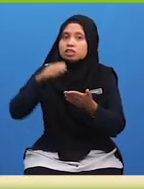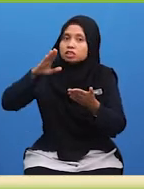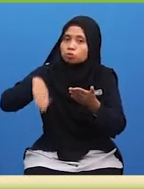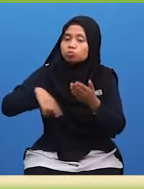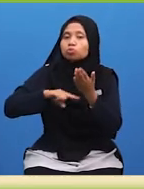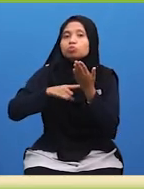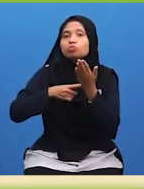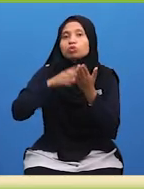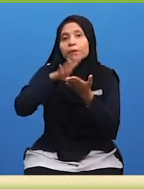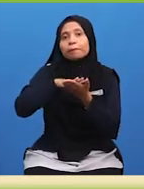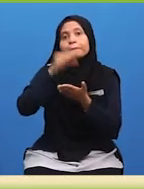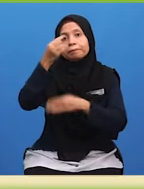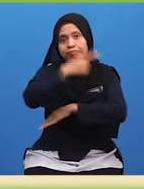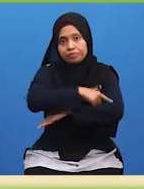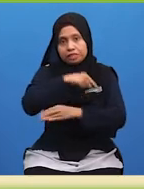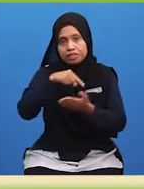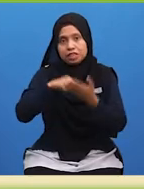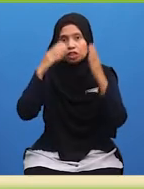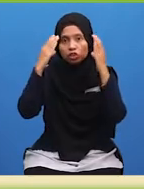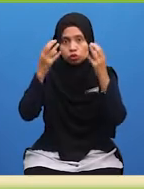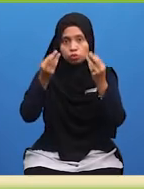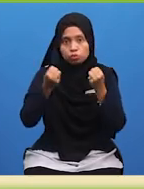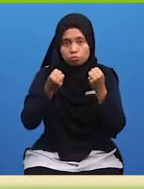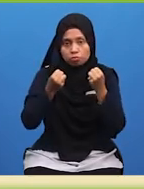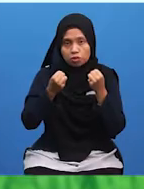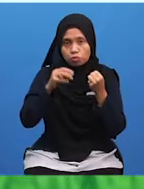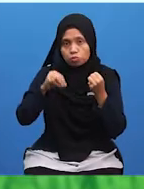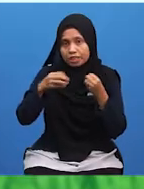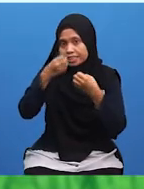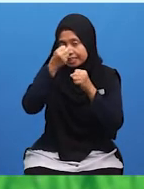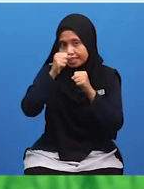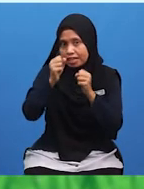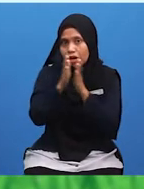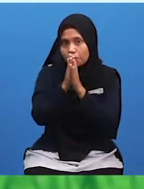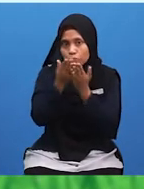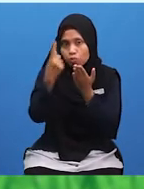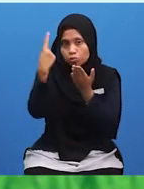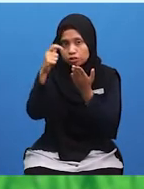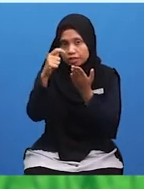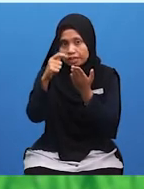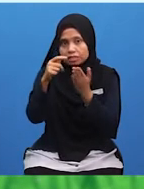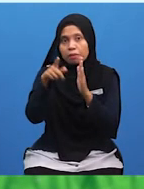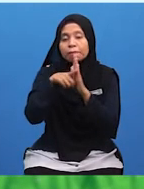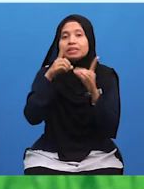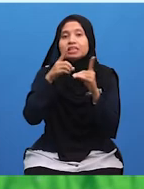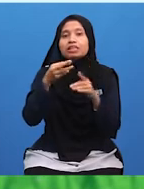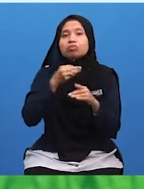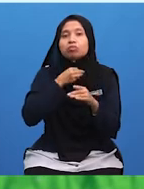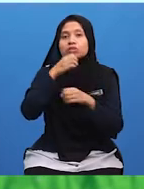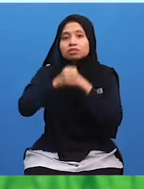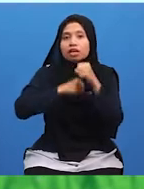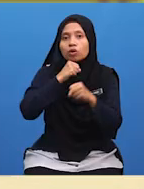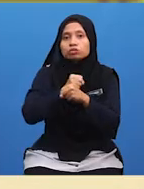memulakan pembelajaran hari ini, cikgu nak murid-murid menyediakan buku teks pendidikan moral Sekolah Kebangsaan Tahun